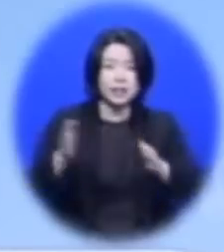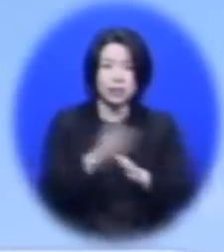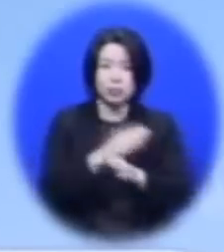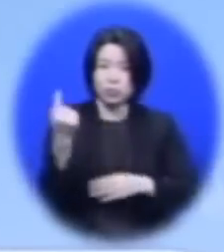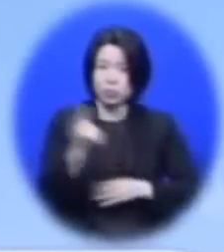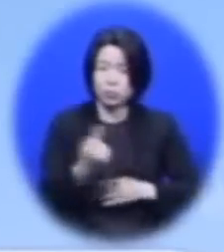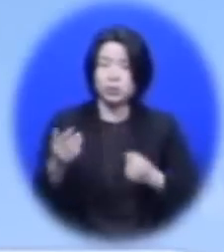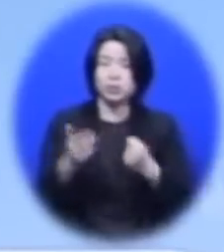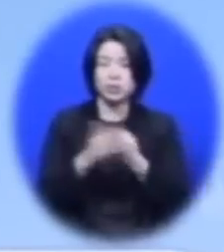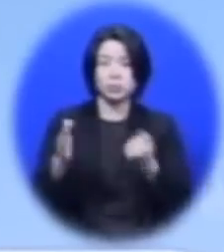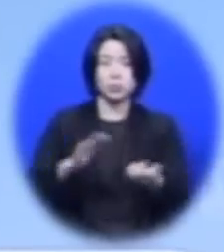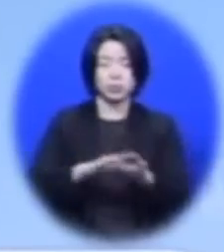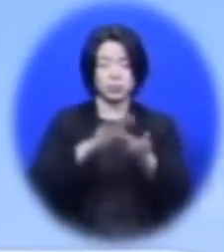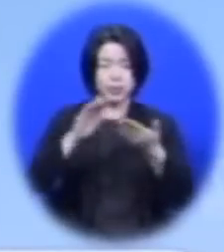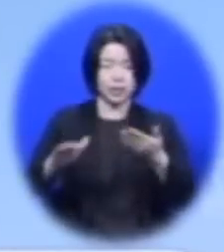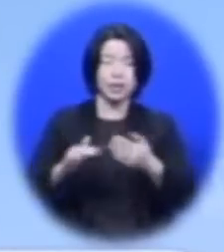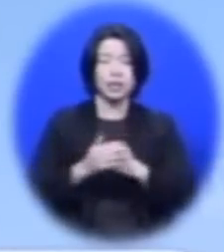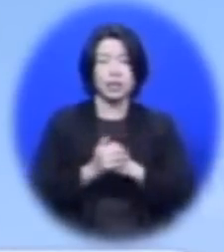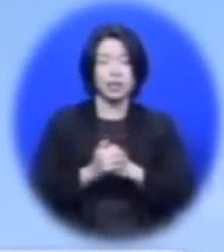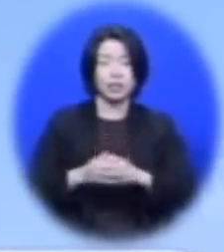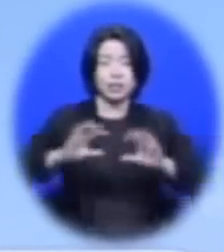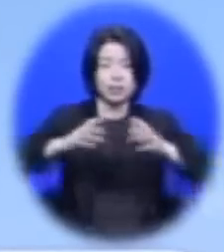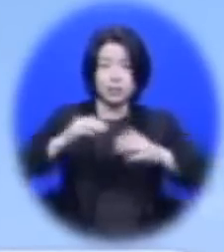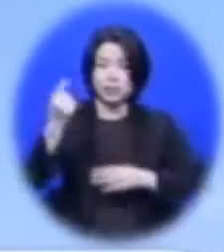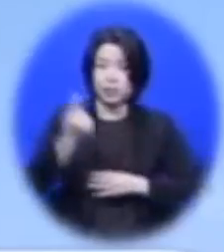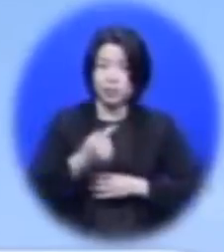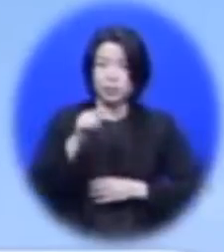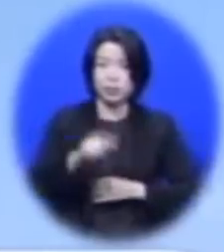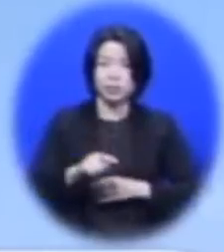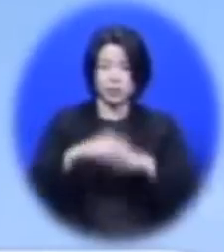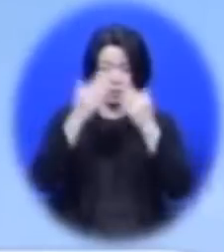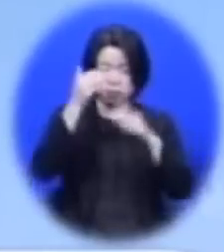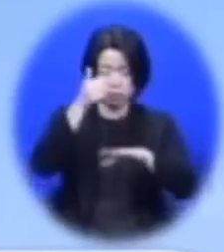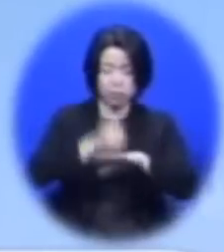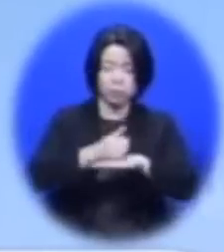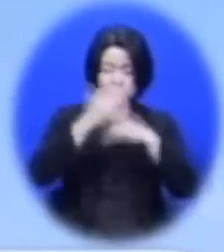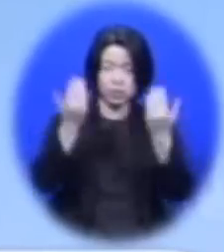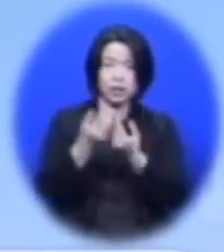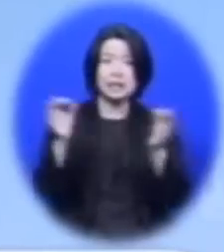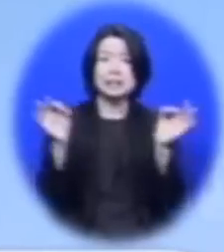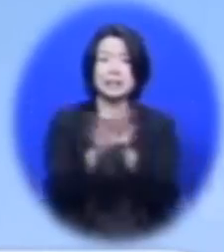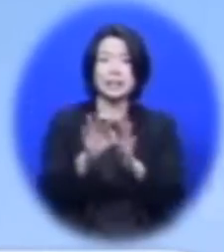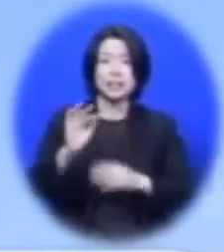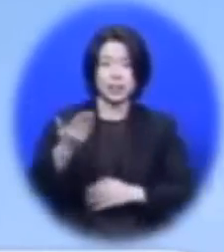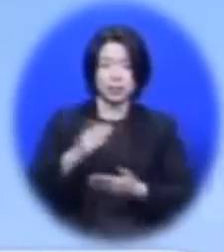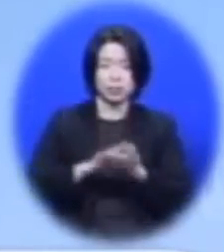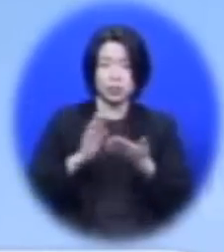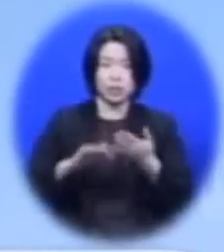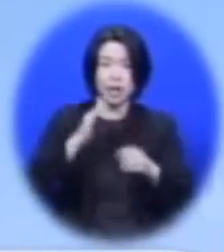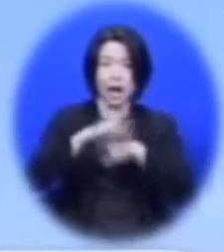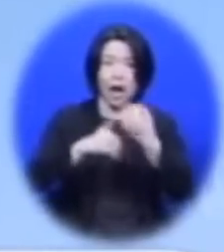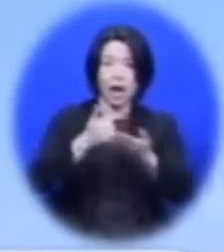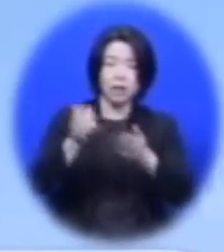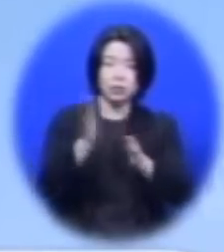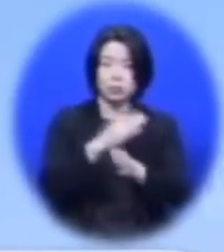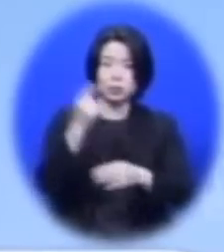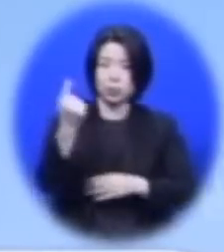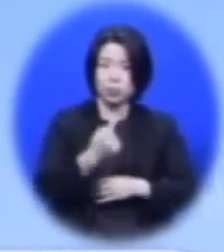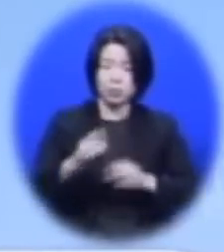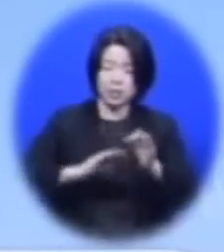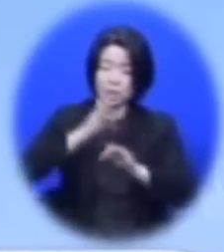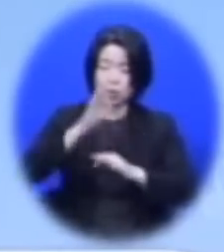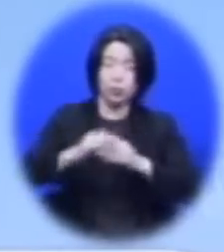것이기 때문입니다. 세상에서 온 것은 결국은 다 사라져버립니다. 하나님께로 온 것만 영원히